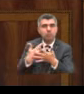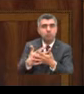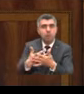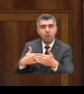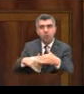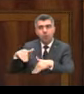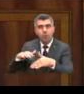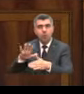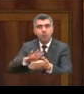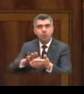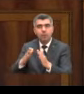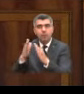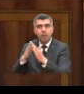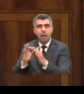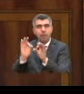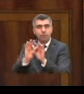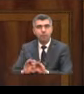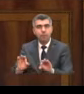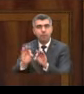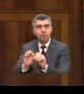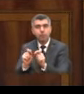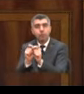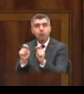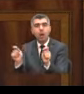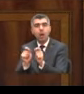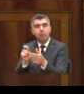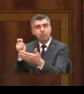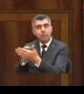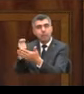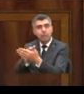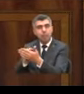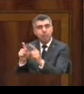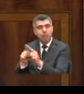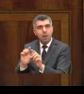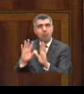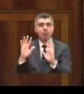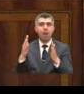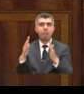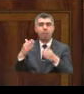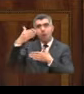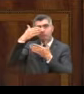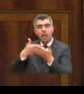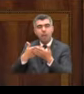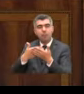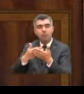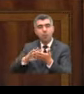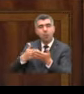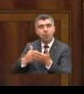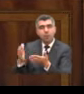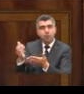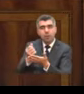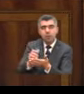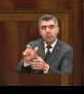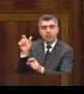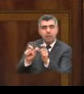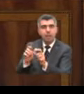الشوارع ودول اخرى، وكتبات فيها جرائد دوليه وراكم كتواكبوا، اشادت كيف ان المغرب دبر العمليه ديال الاشخاص في وضعيه